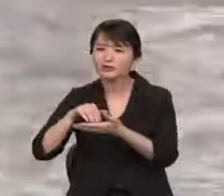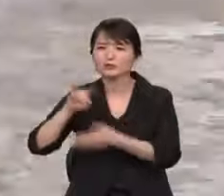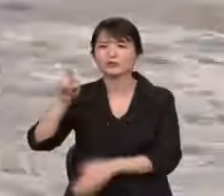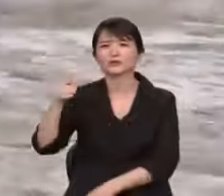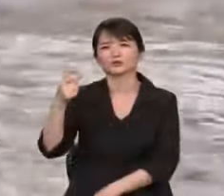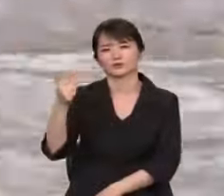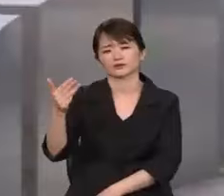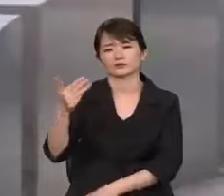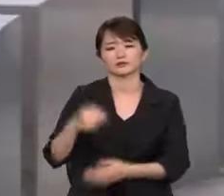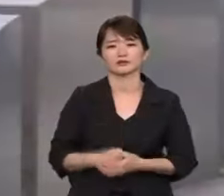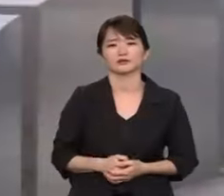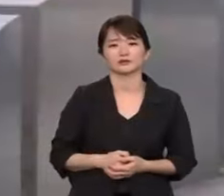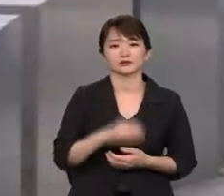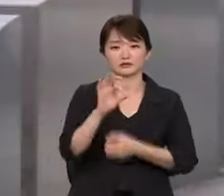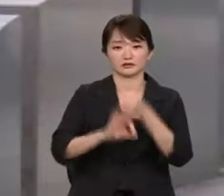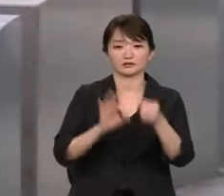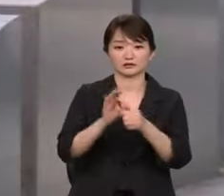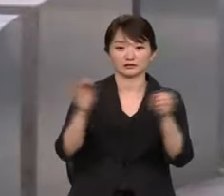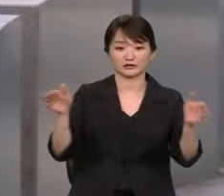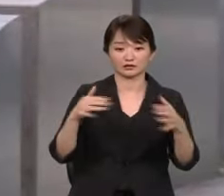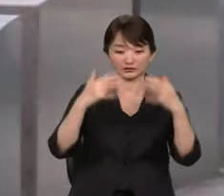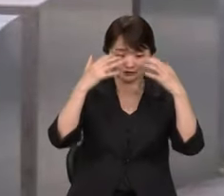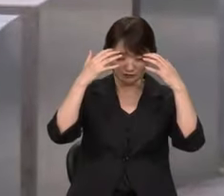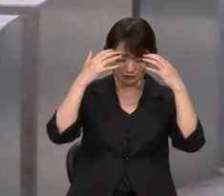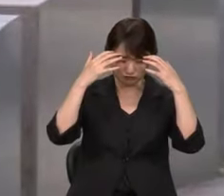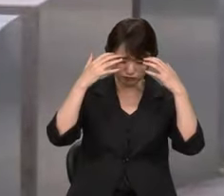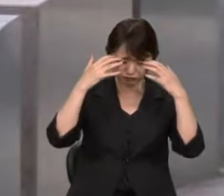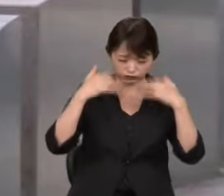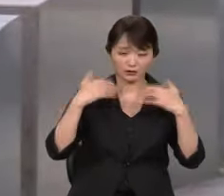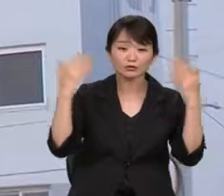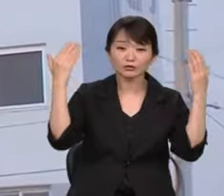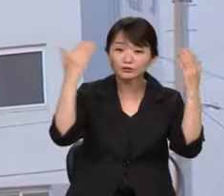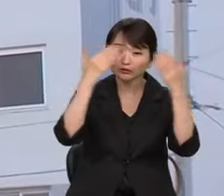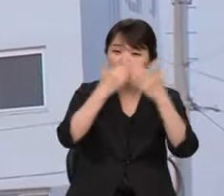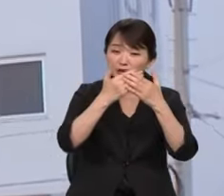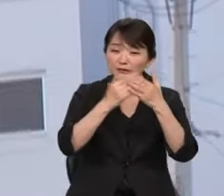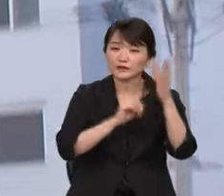168일이었습니다. 최근 10년 동안 열대야는 단 한 번도 없었습니다.